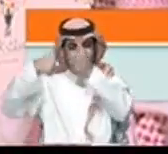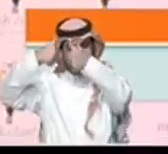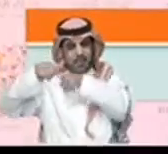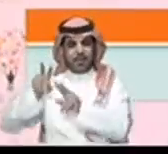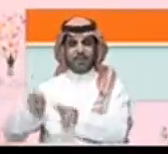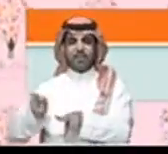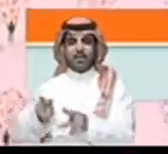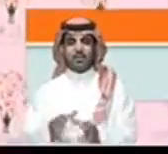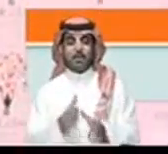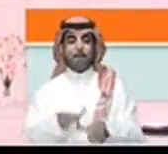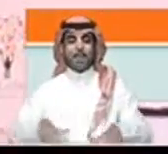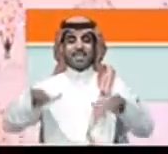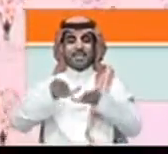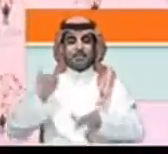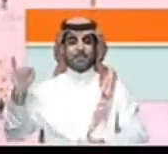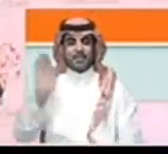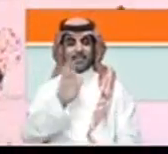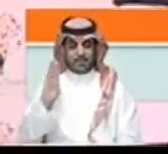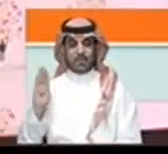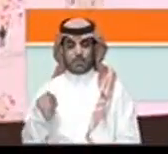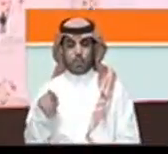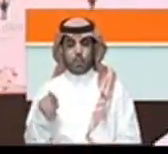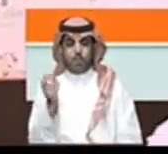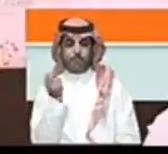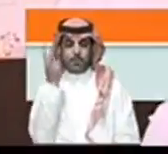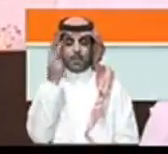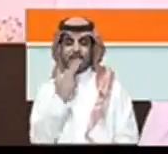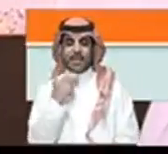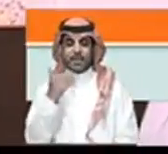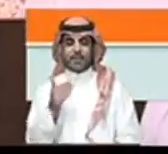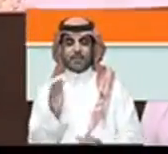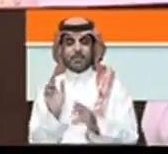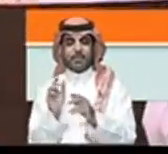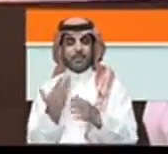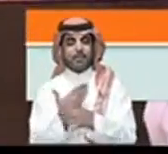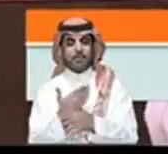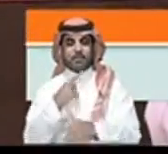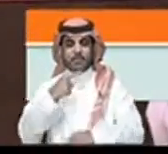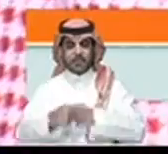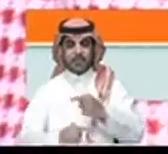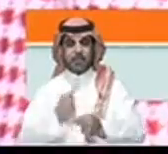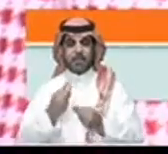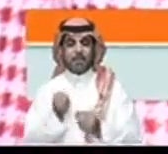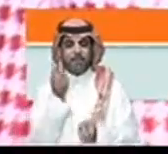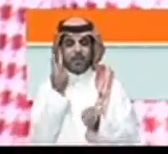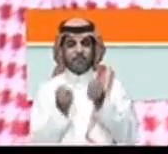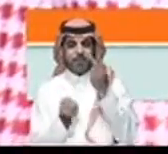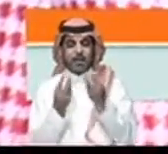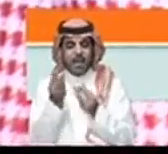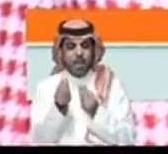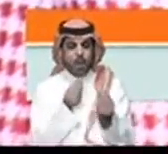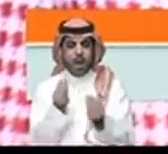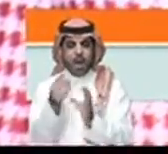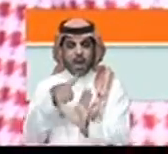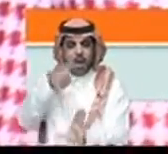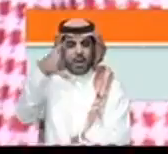مجلس مسك والذي يعد احد مبادرات مسك الخيريه ياتي في كل مره يجري حوار معتدلا